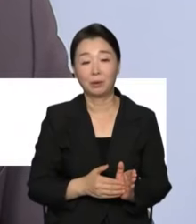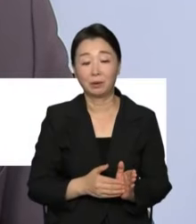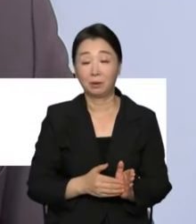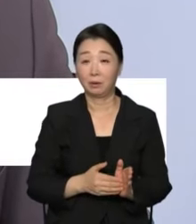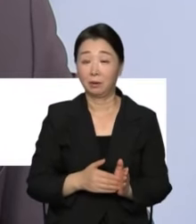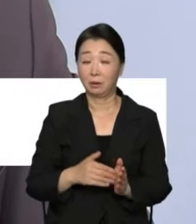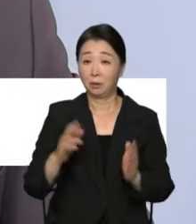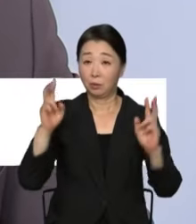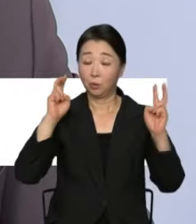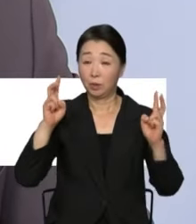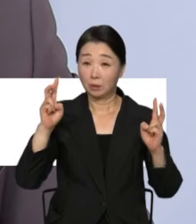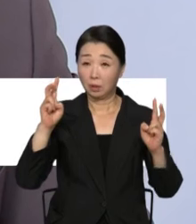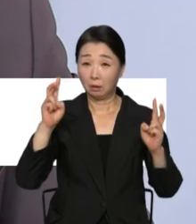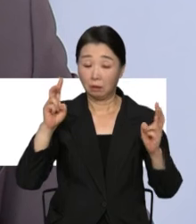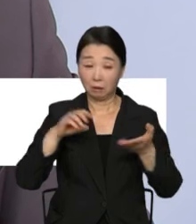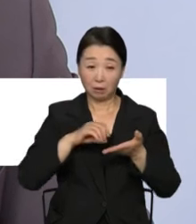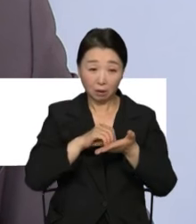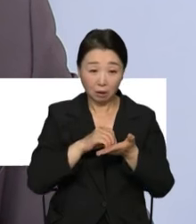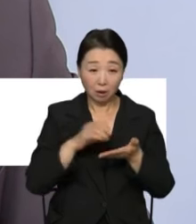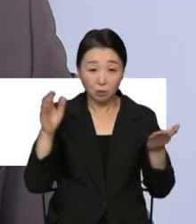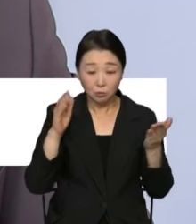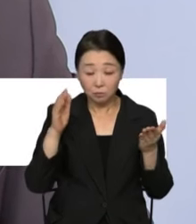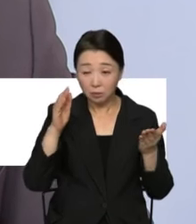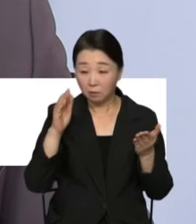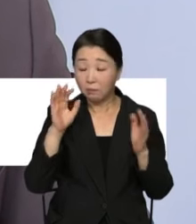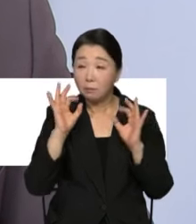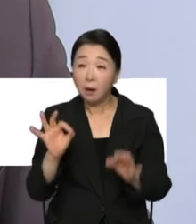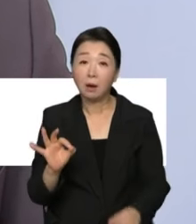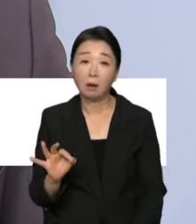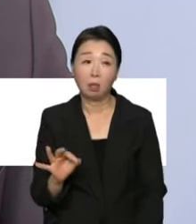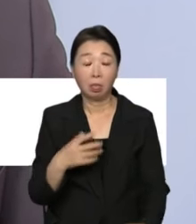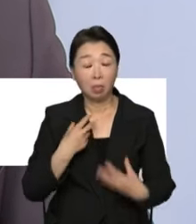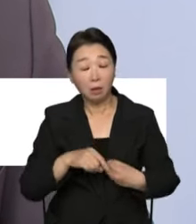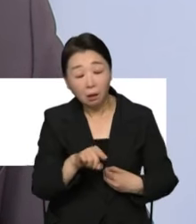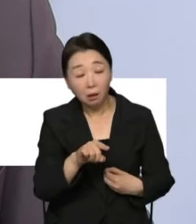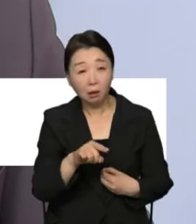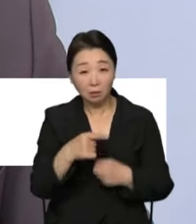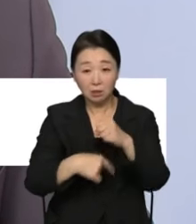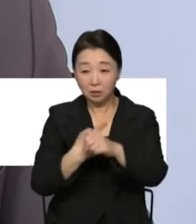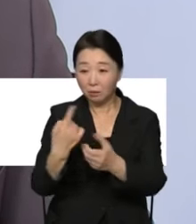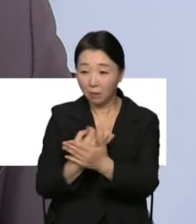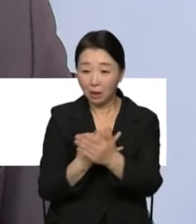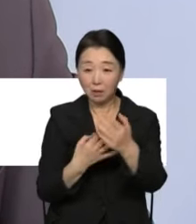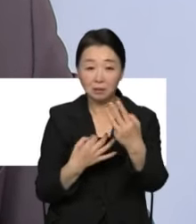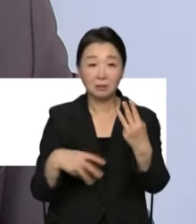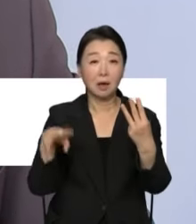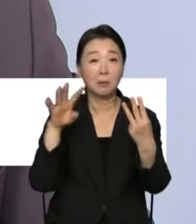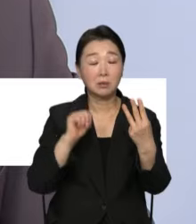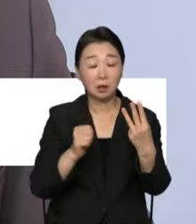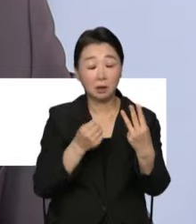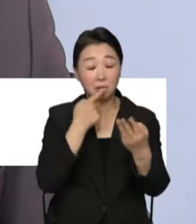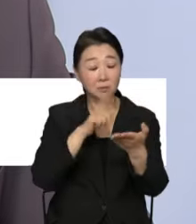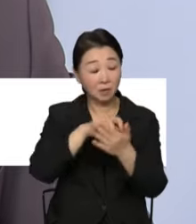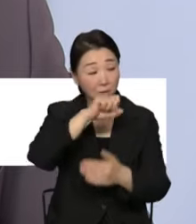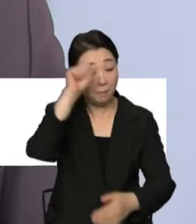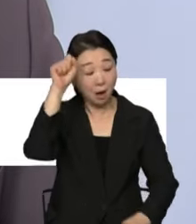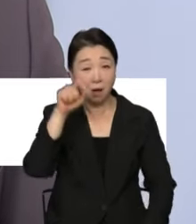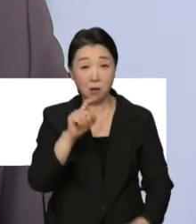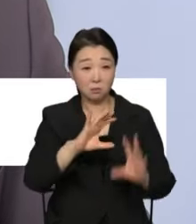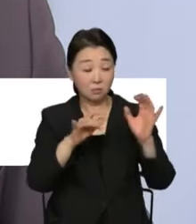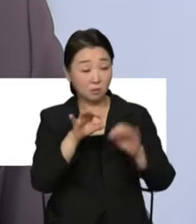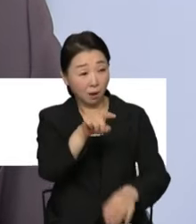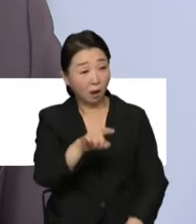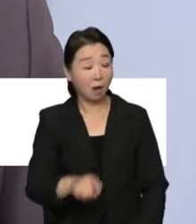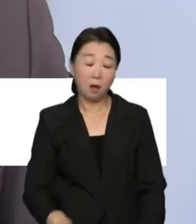보면 좌절할 정도 수준의 지원서를 갖고 연봉 3억짜리 감사 자리에 그렇게 쉽게 갔다는 것에 있어서 국민들이